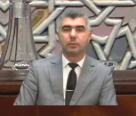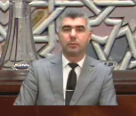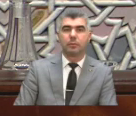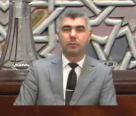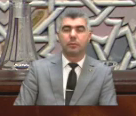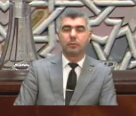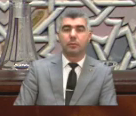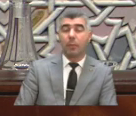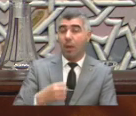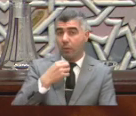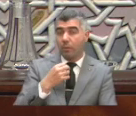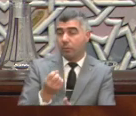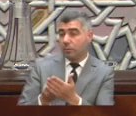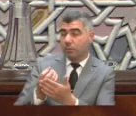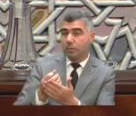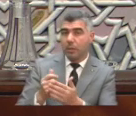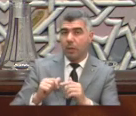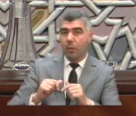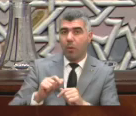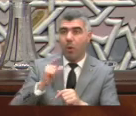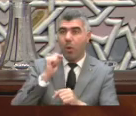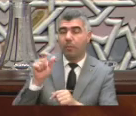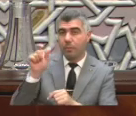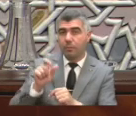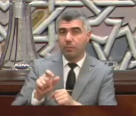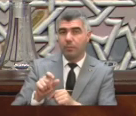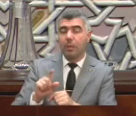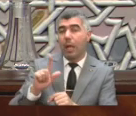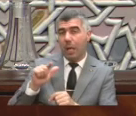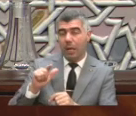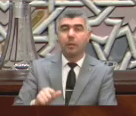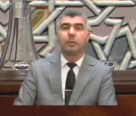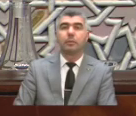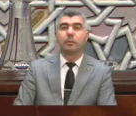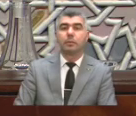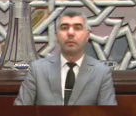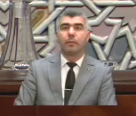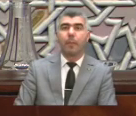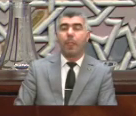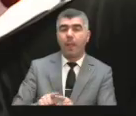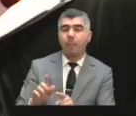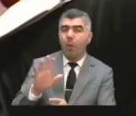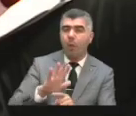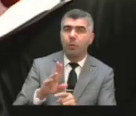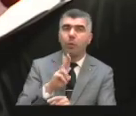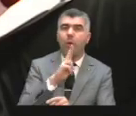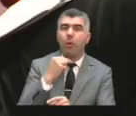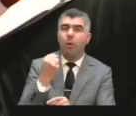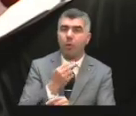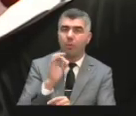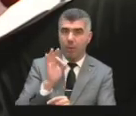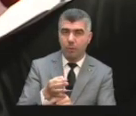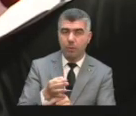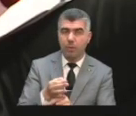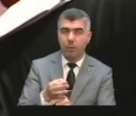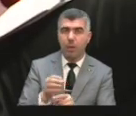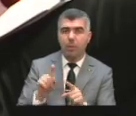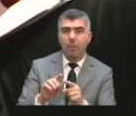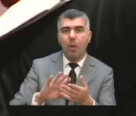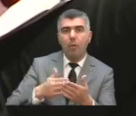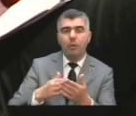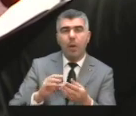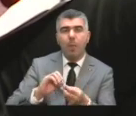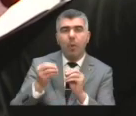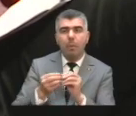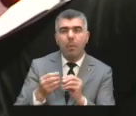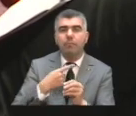باش نطمئن سيد النائب، هناك يعني مشترك في هذه النقاط اللي تكلمت عليها اليوم، هو ان الهم ديال الحكومه حاليا هو اننا نتجاوبوا مع اشكاليه ديال